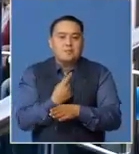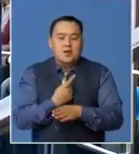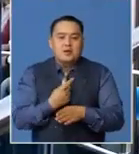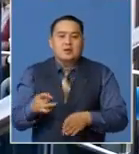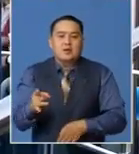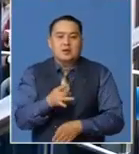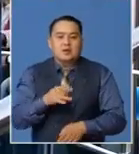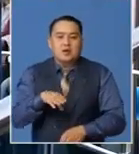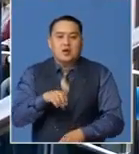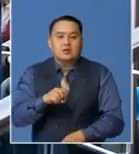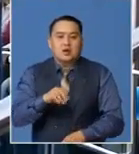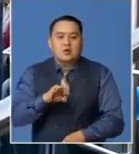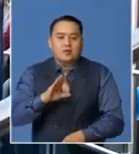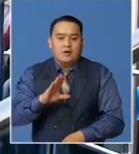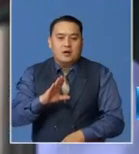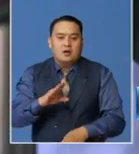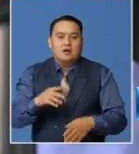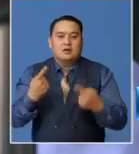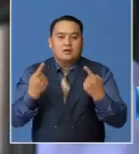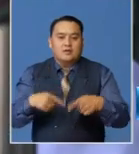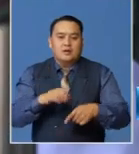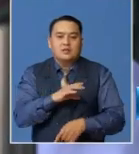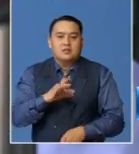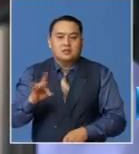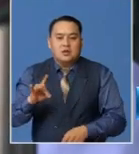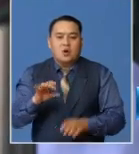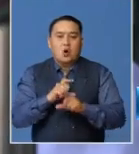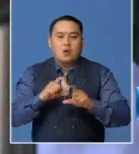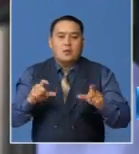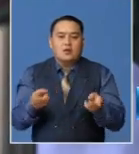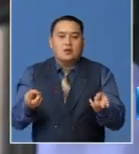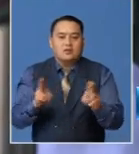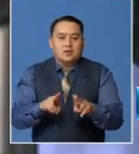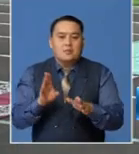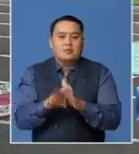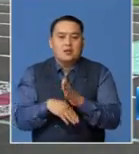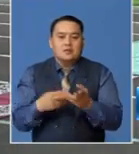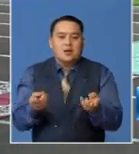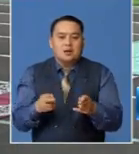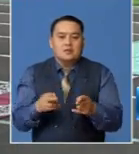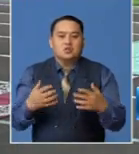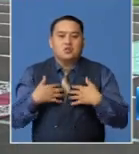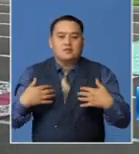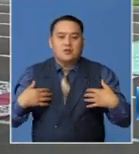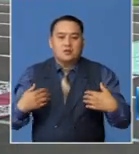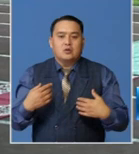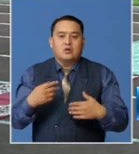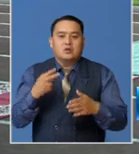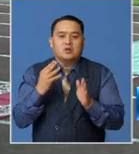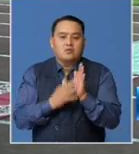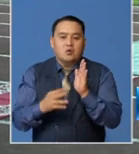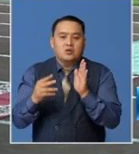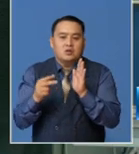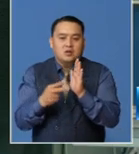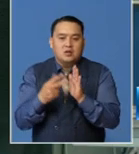района то ли ген аксонов после развала советского союза объект остался без нам и на нем паса скотт если далеком